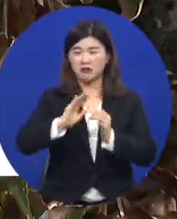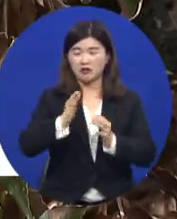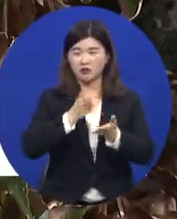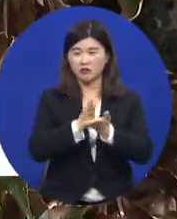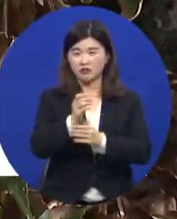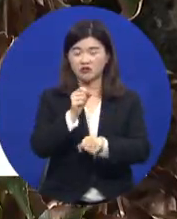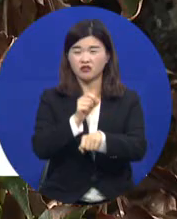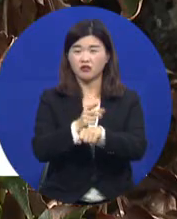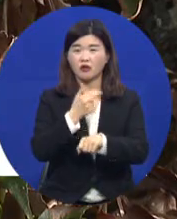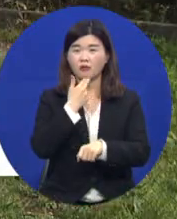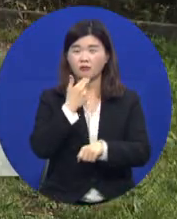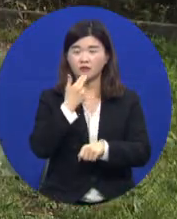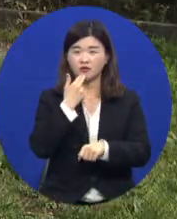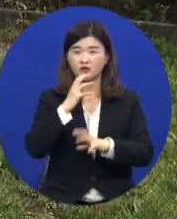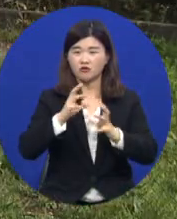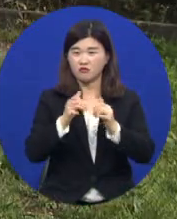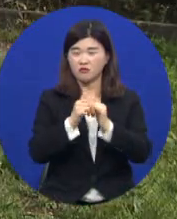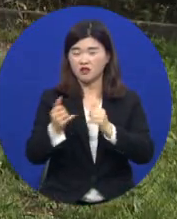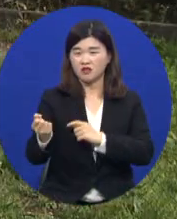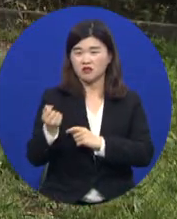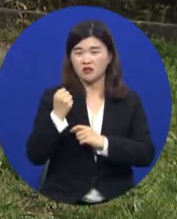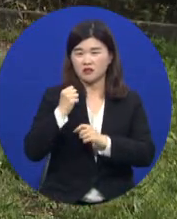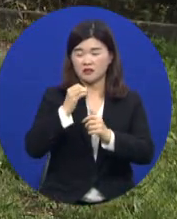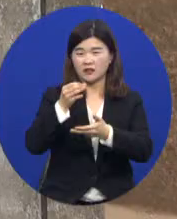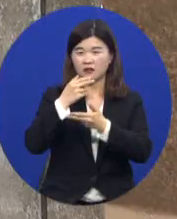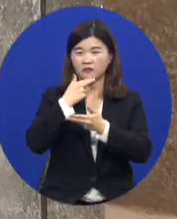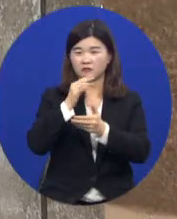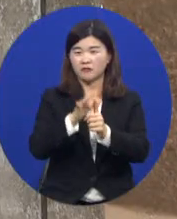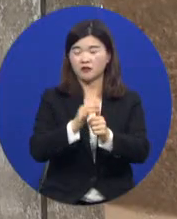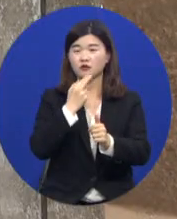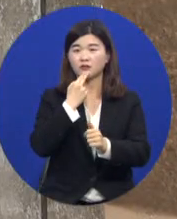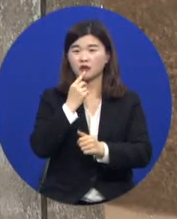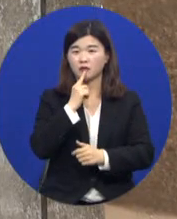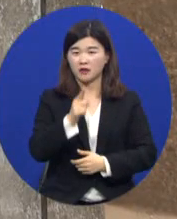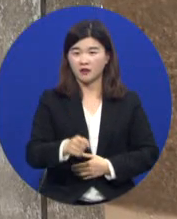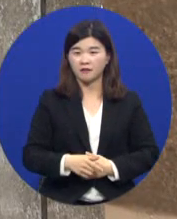없는 국토부에 국민의 재산권을 맡길 수 없다고 밝혔습니다.